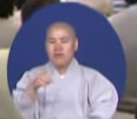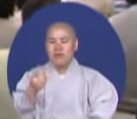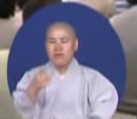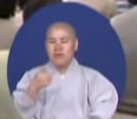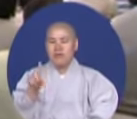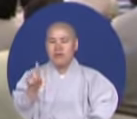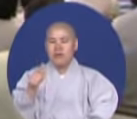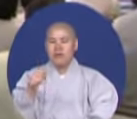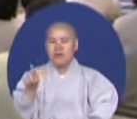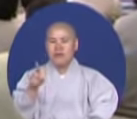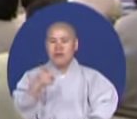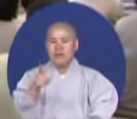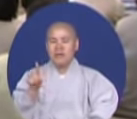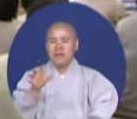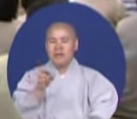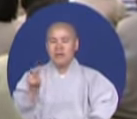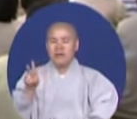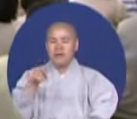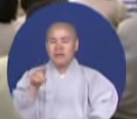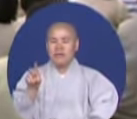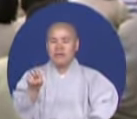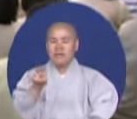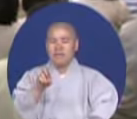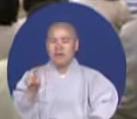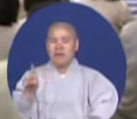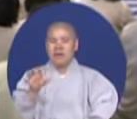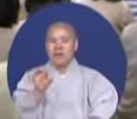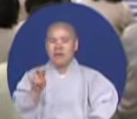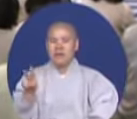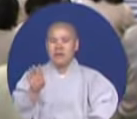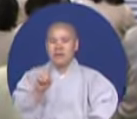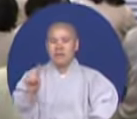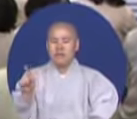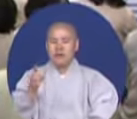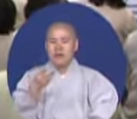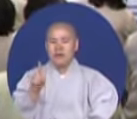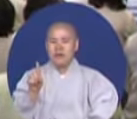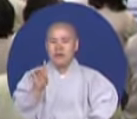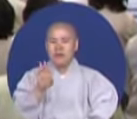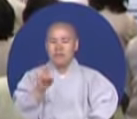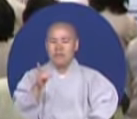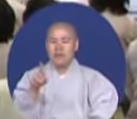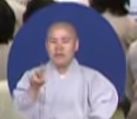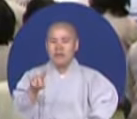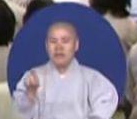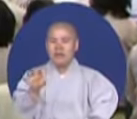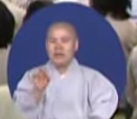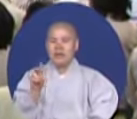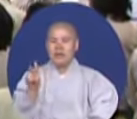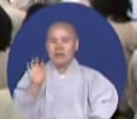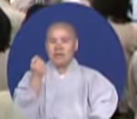옴바라누아로 다가다야 삼마야 바라베